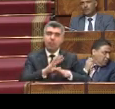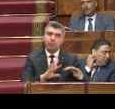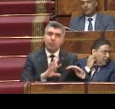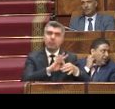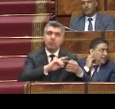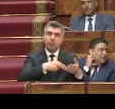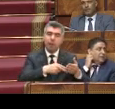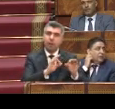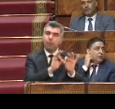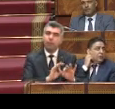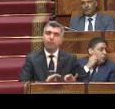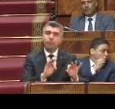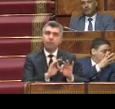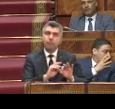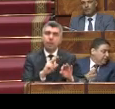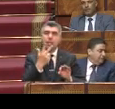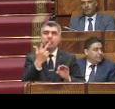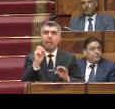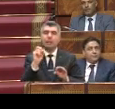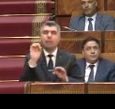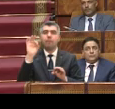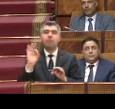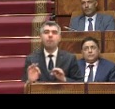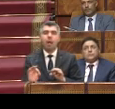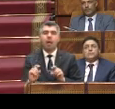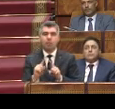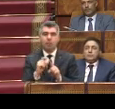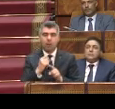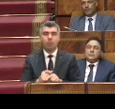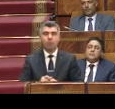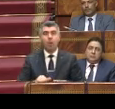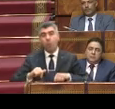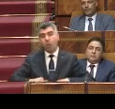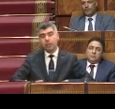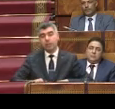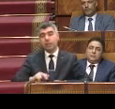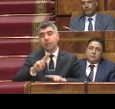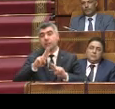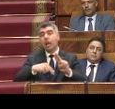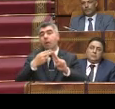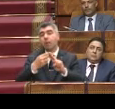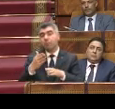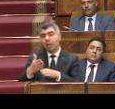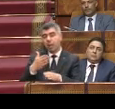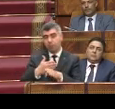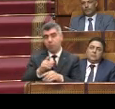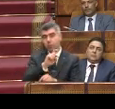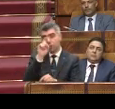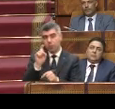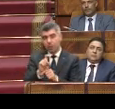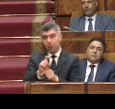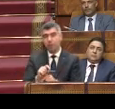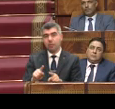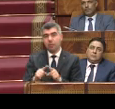إلا 30% من الأشغال. وكان جواب الوزير السيد الوزير السابق على سؤال حول هذا الموضوع